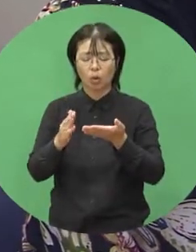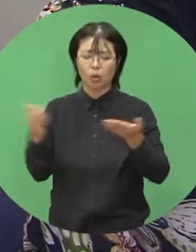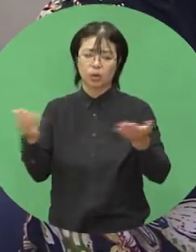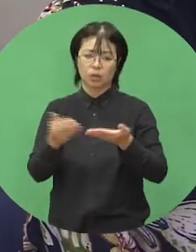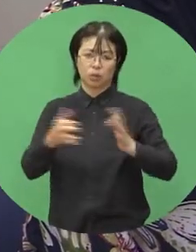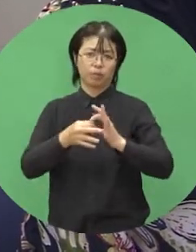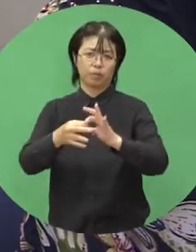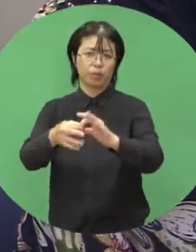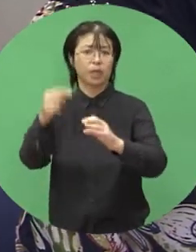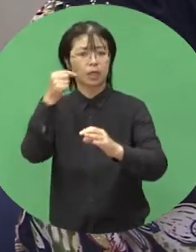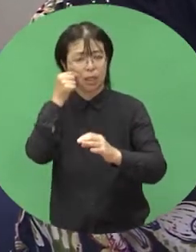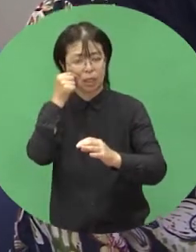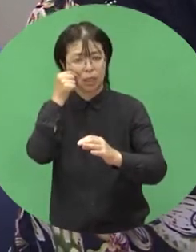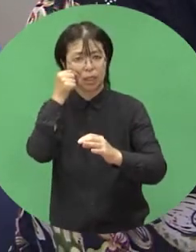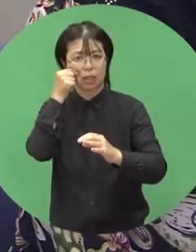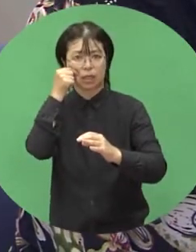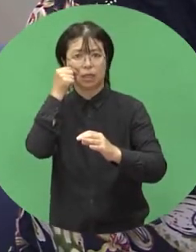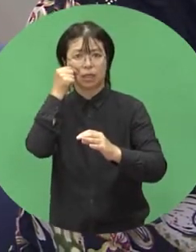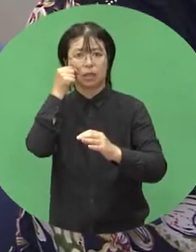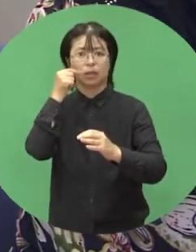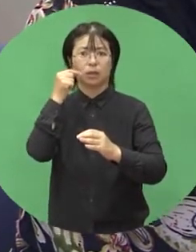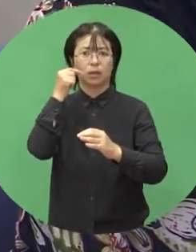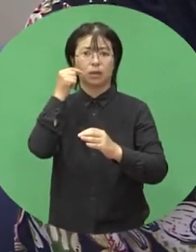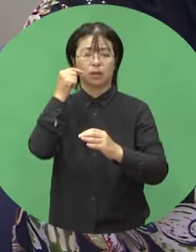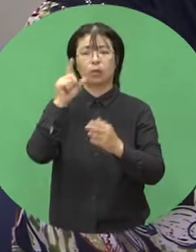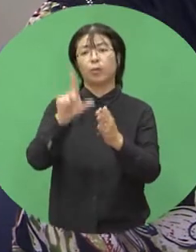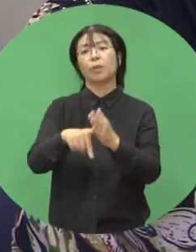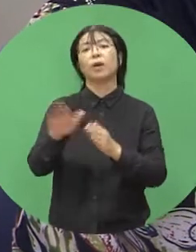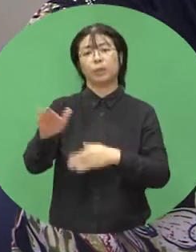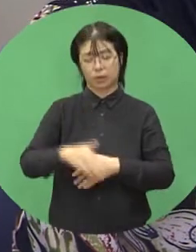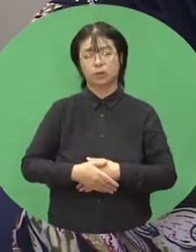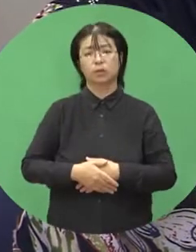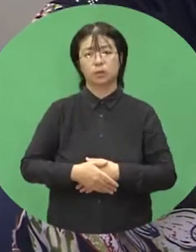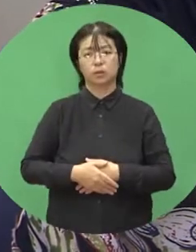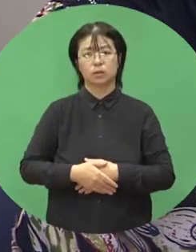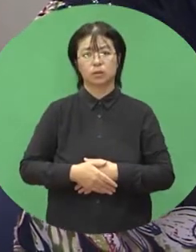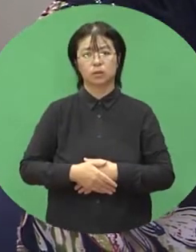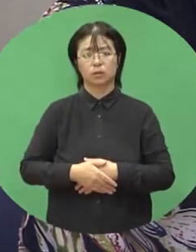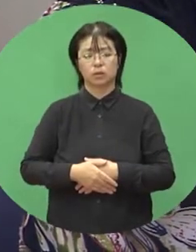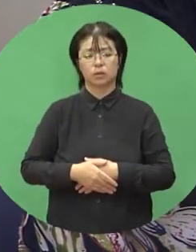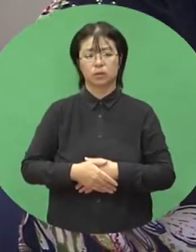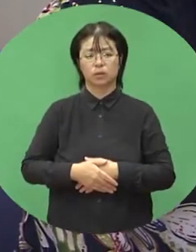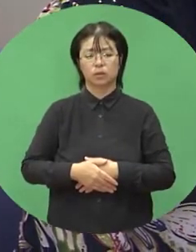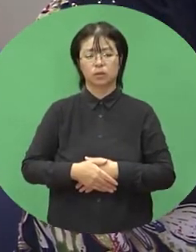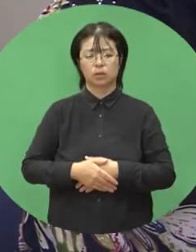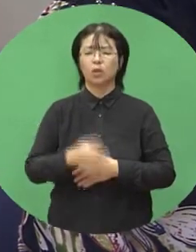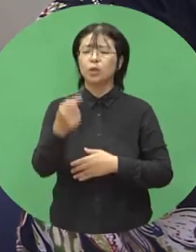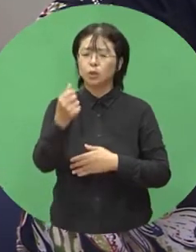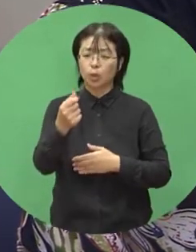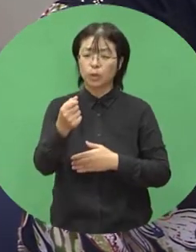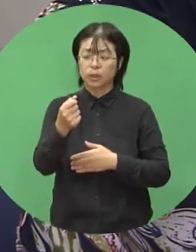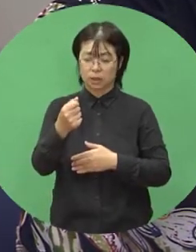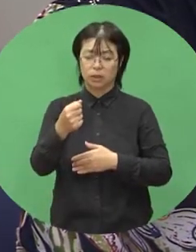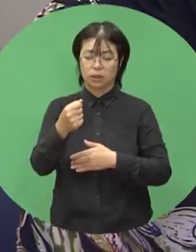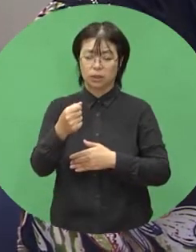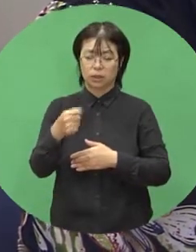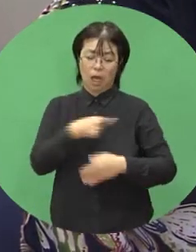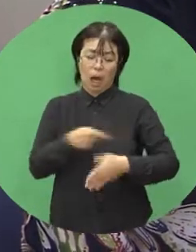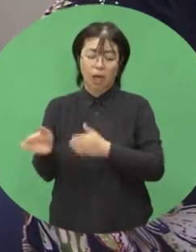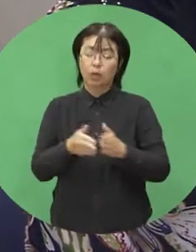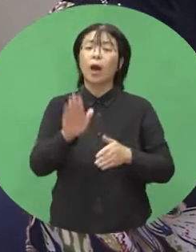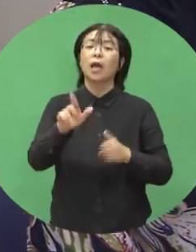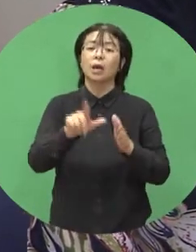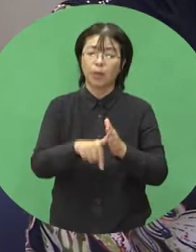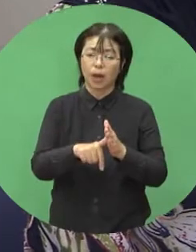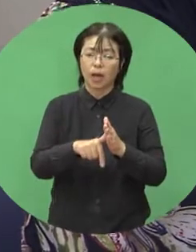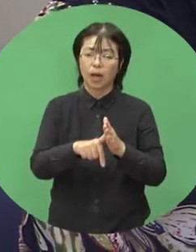が継続しなきゃできないということもありますので、やっぱりこうちょっとした配慮があればですね、やっぱり